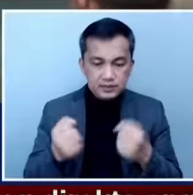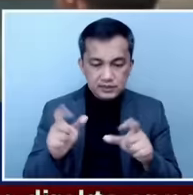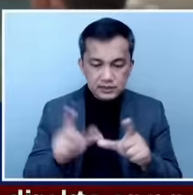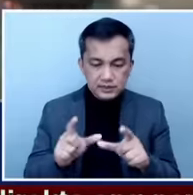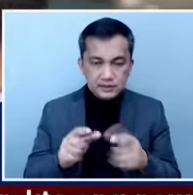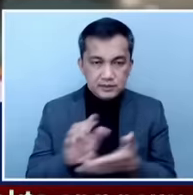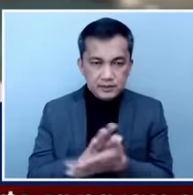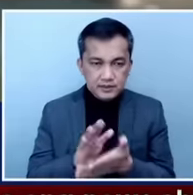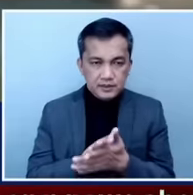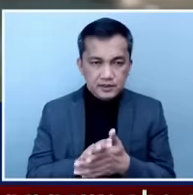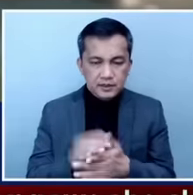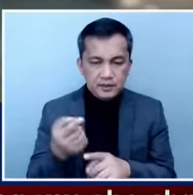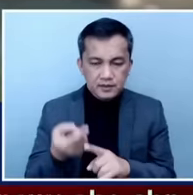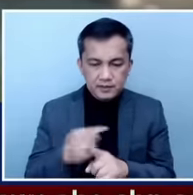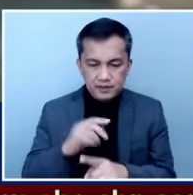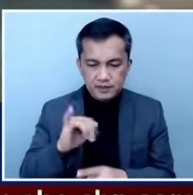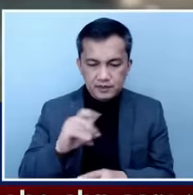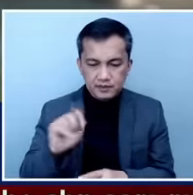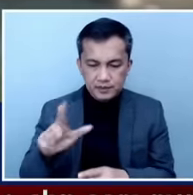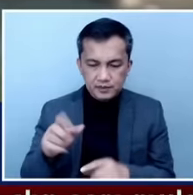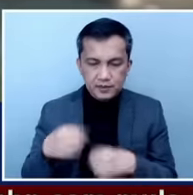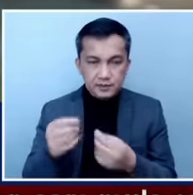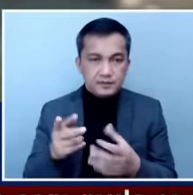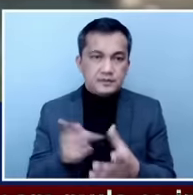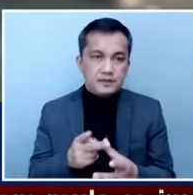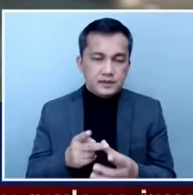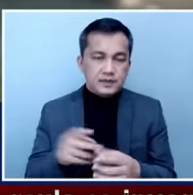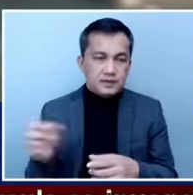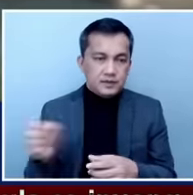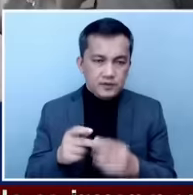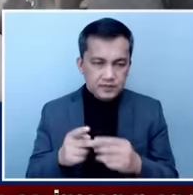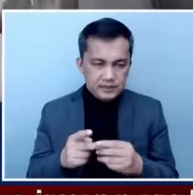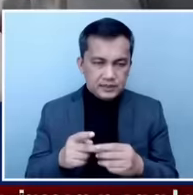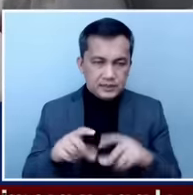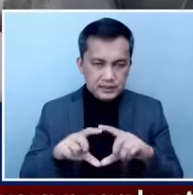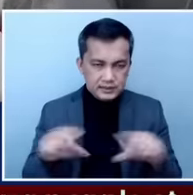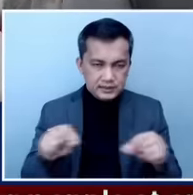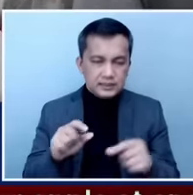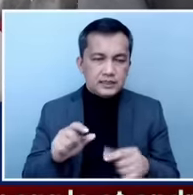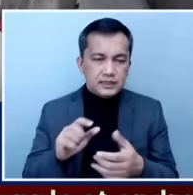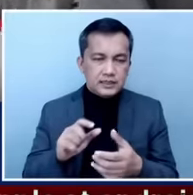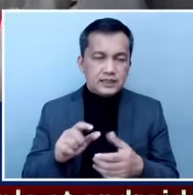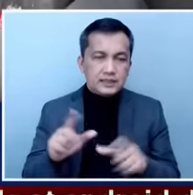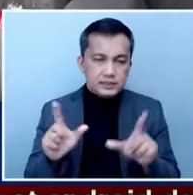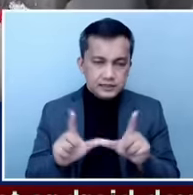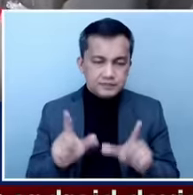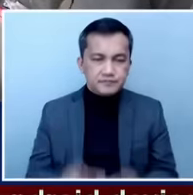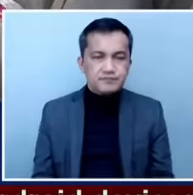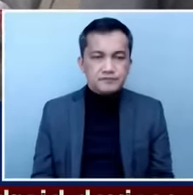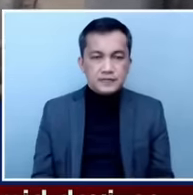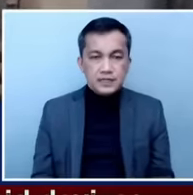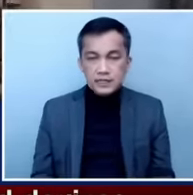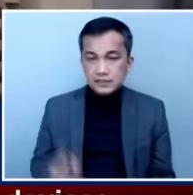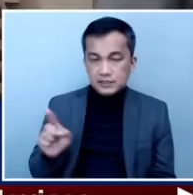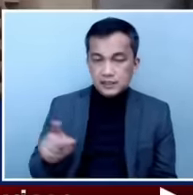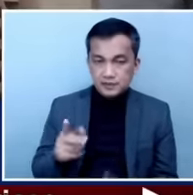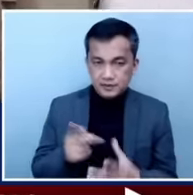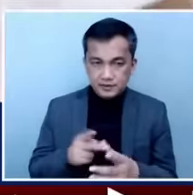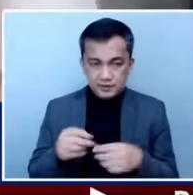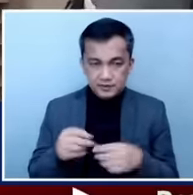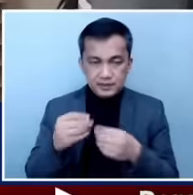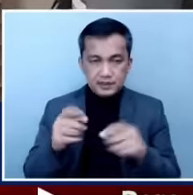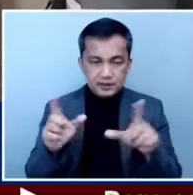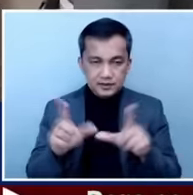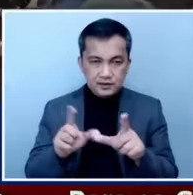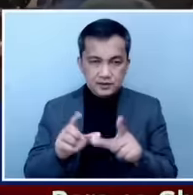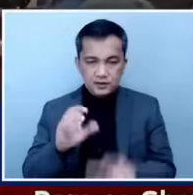Abril ang bibigyan ng prioridad para makakuha ng plastic card na lisensya. Isa sa mga prioridad na mabigyan ng license card sa